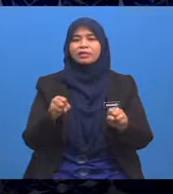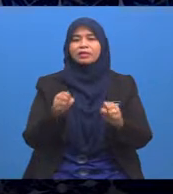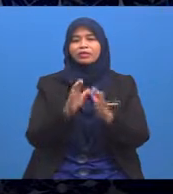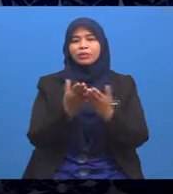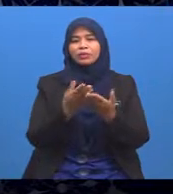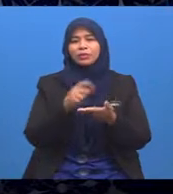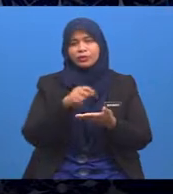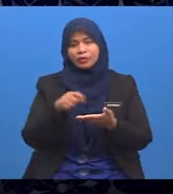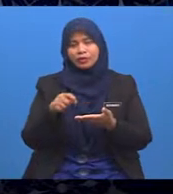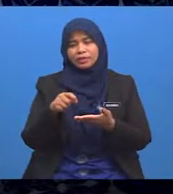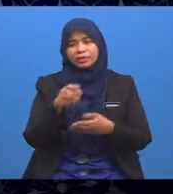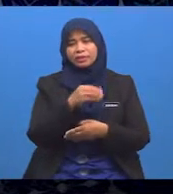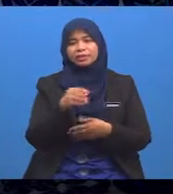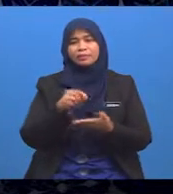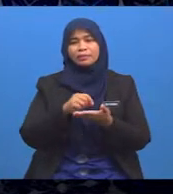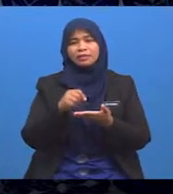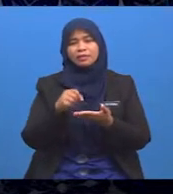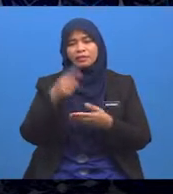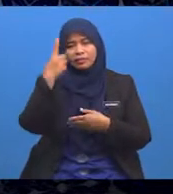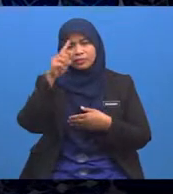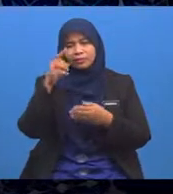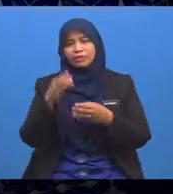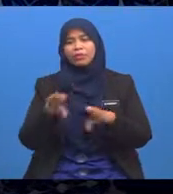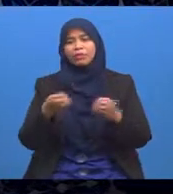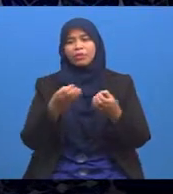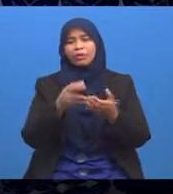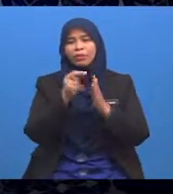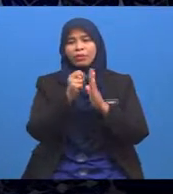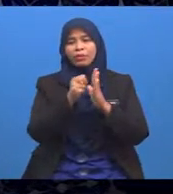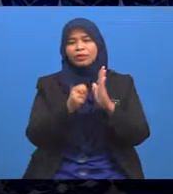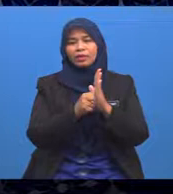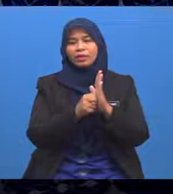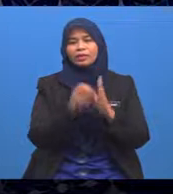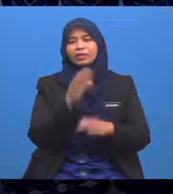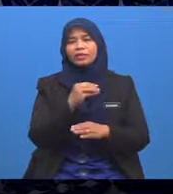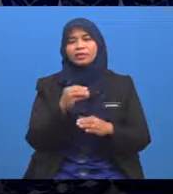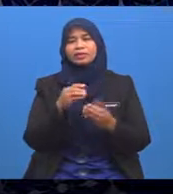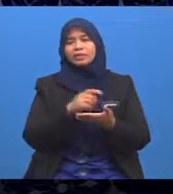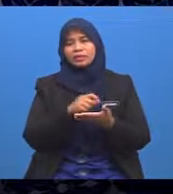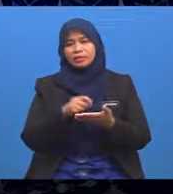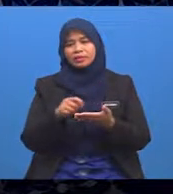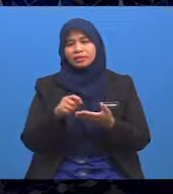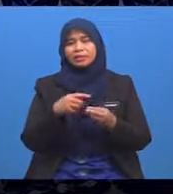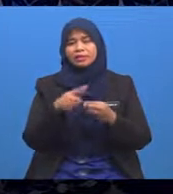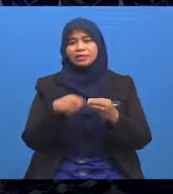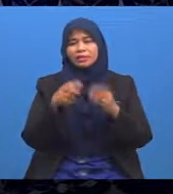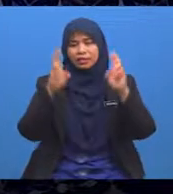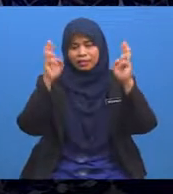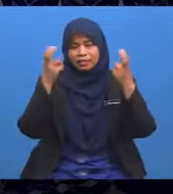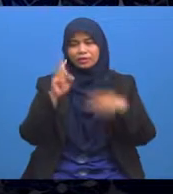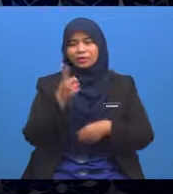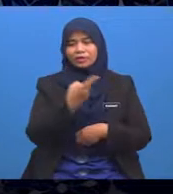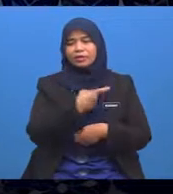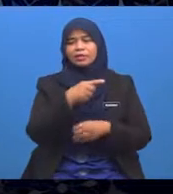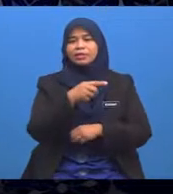buku tulis dan pensel untuk membuat nota dan catatan tentang topik kita pada